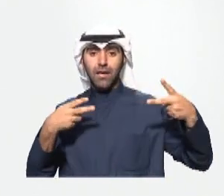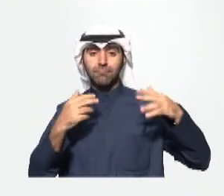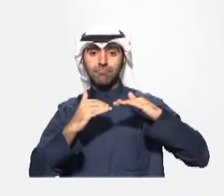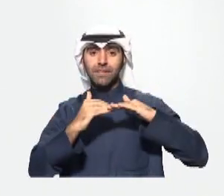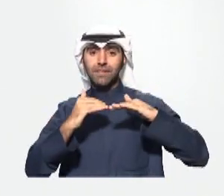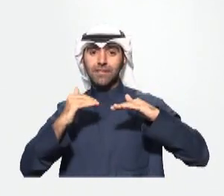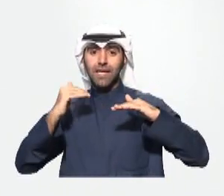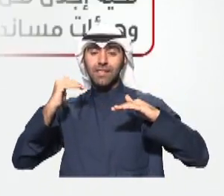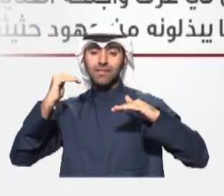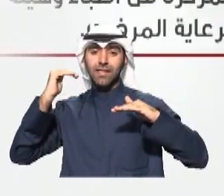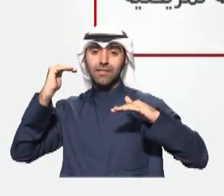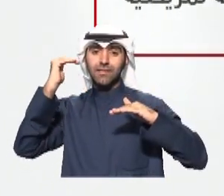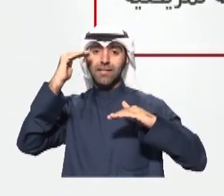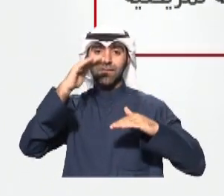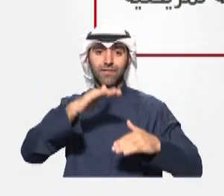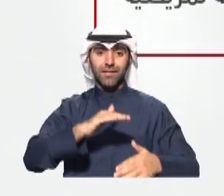أي مجتمع كان.